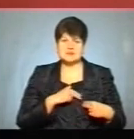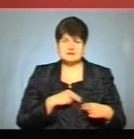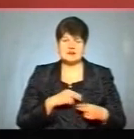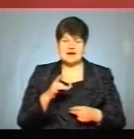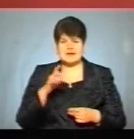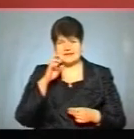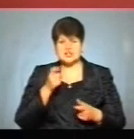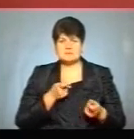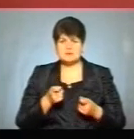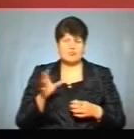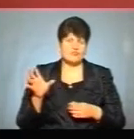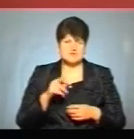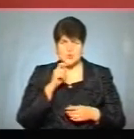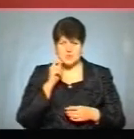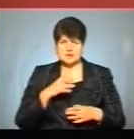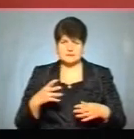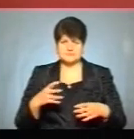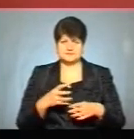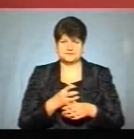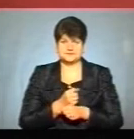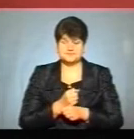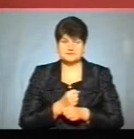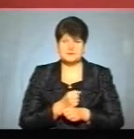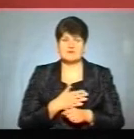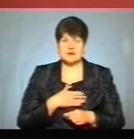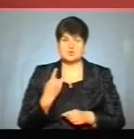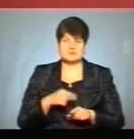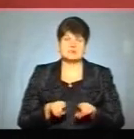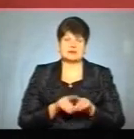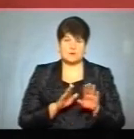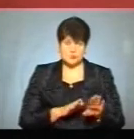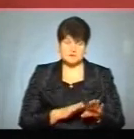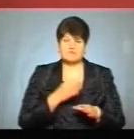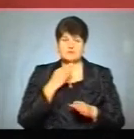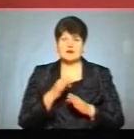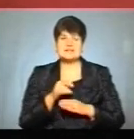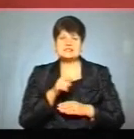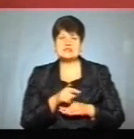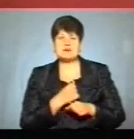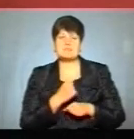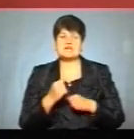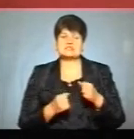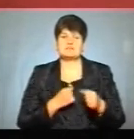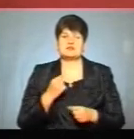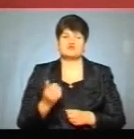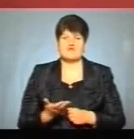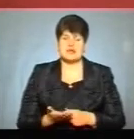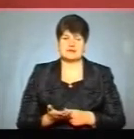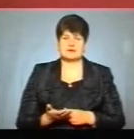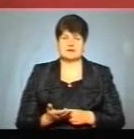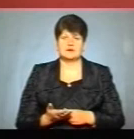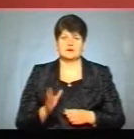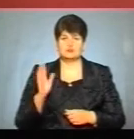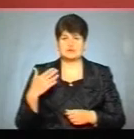цьому році по всій Україні буде скорочено, зокрема в нашій області також. Відповідальність за їхнє працевлаштування наступне ляже